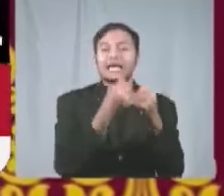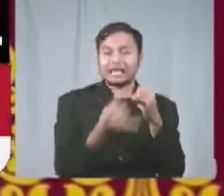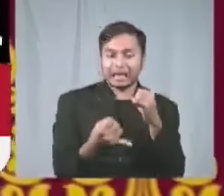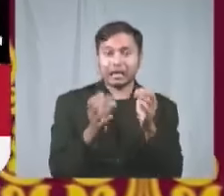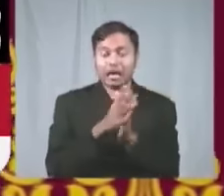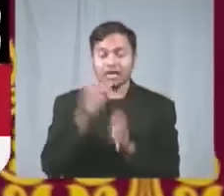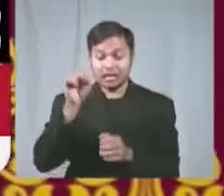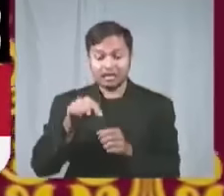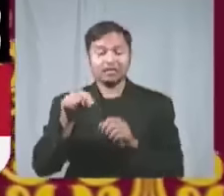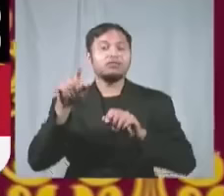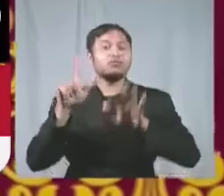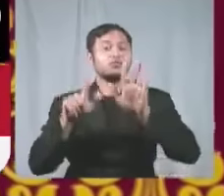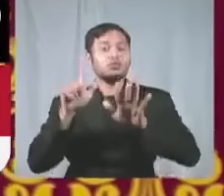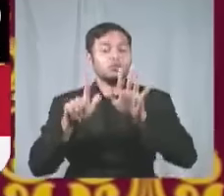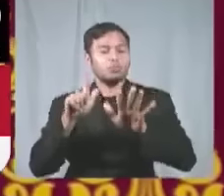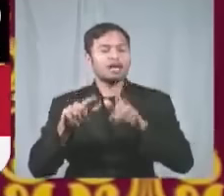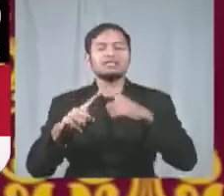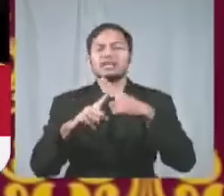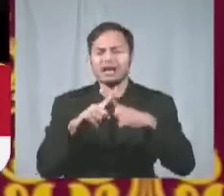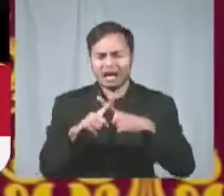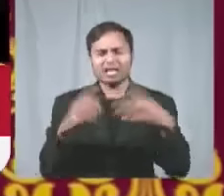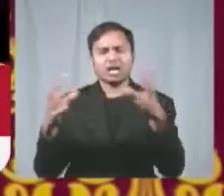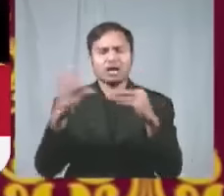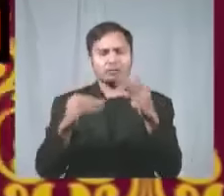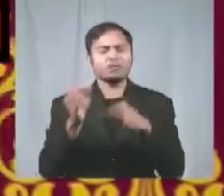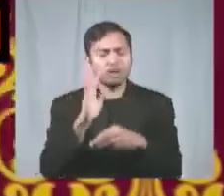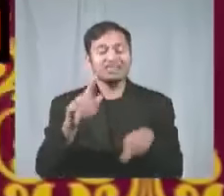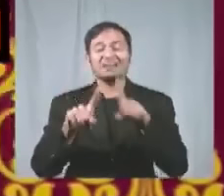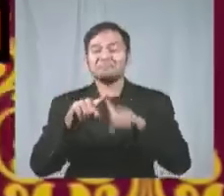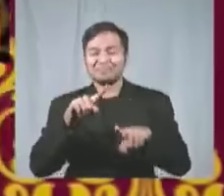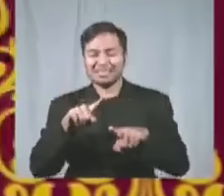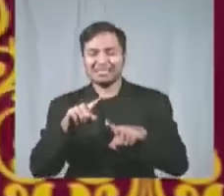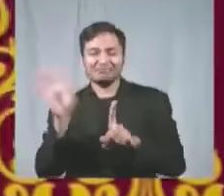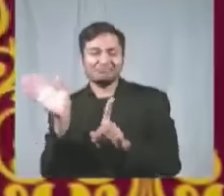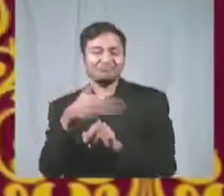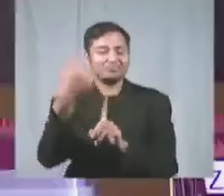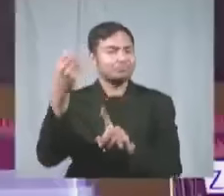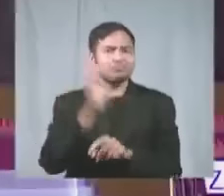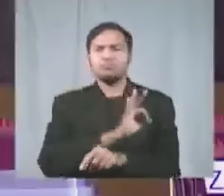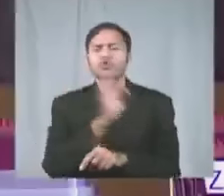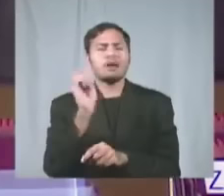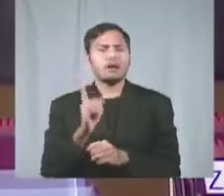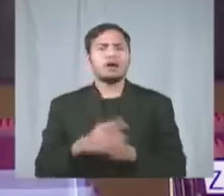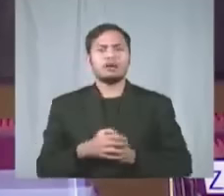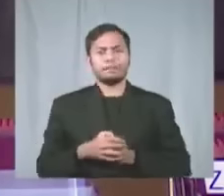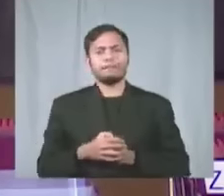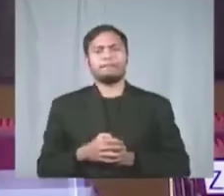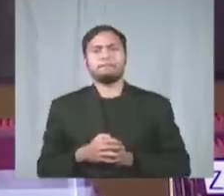kali rapat dengan Mebidan tapi juga belum terrealisasi. Baik. Mungkin. Waktunya